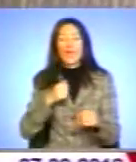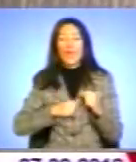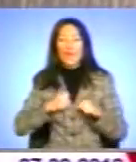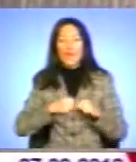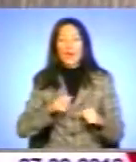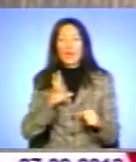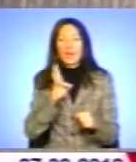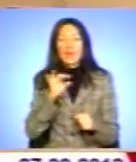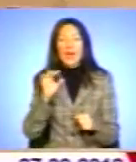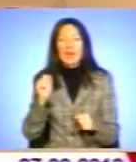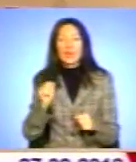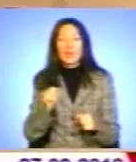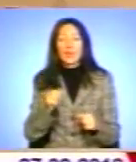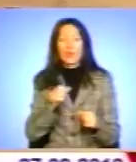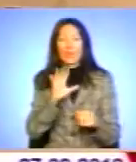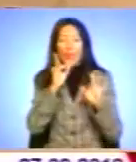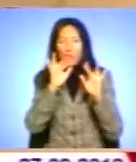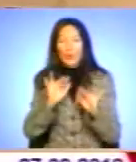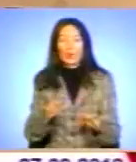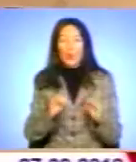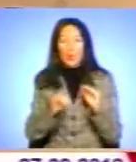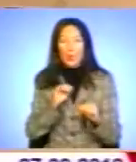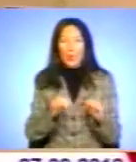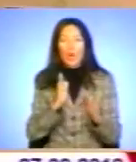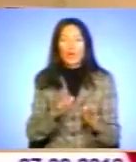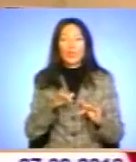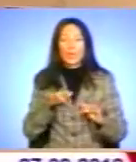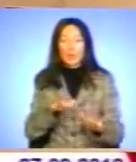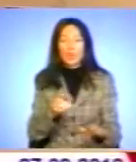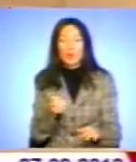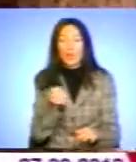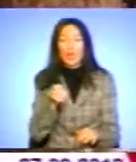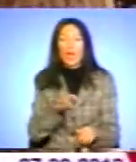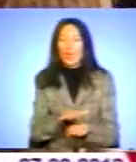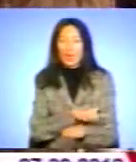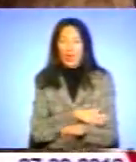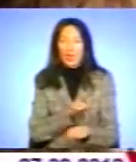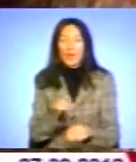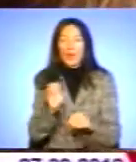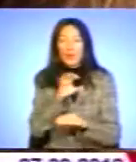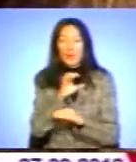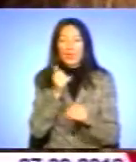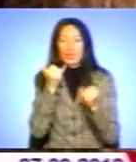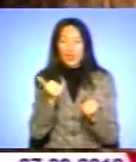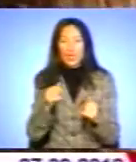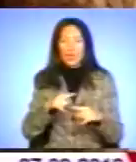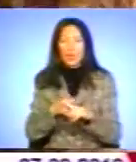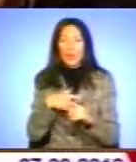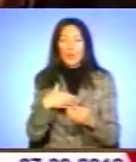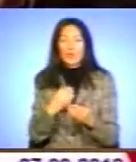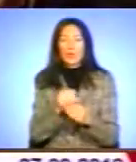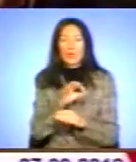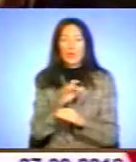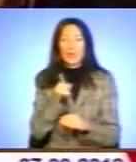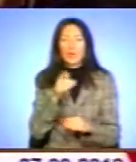у позитив на комп'ютері. І хоча процес трохи довший, ніж при фотографуванні сучасною технікою, у своєму фотоапараті митець